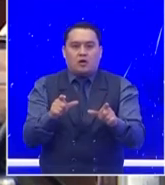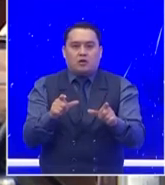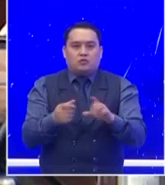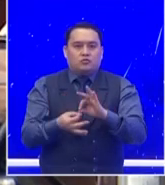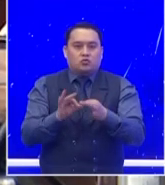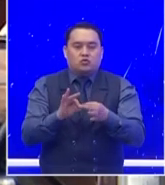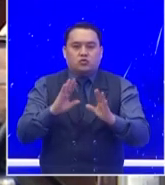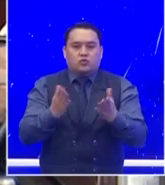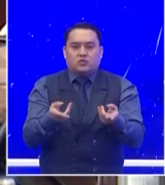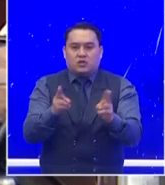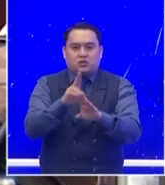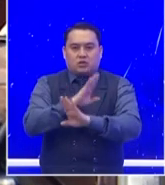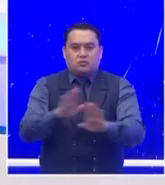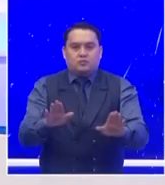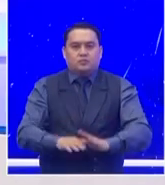сложной ситуации.